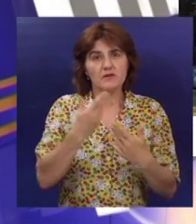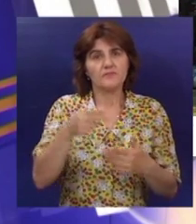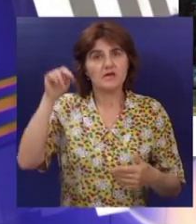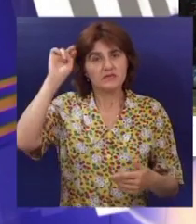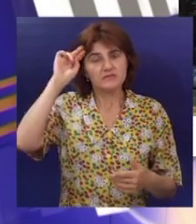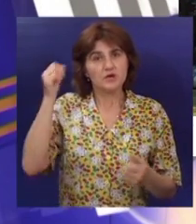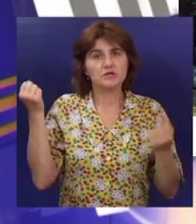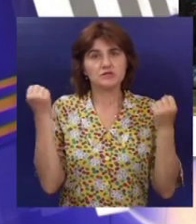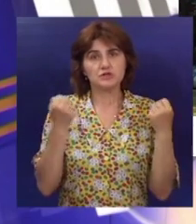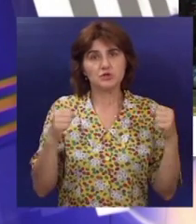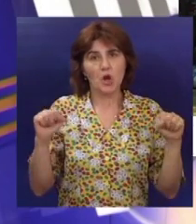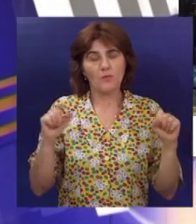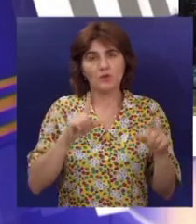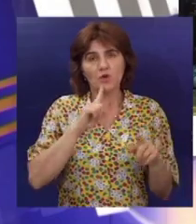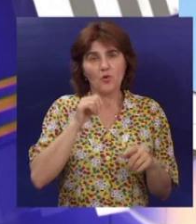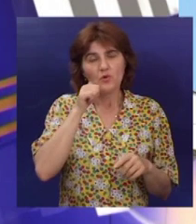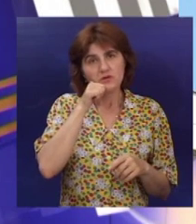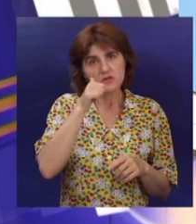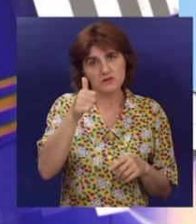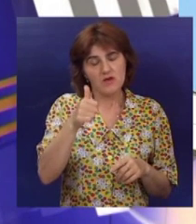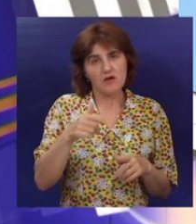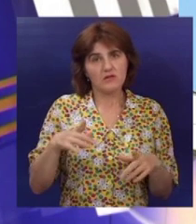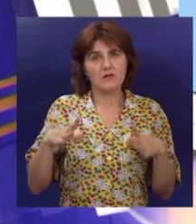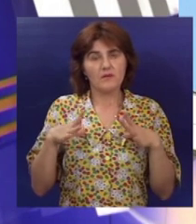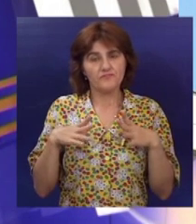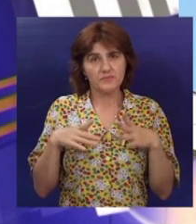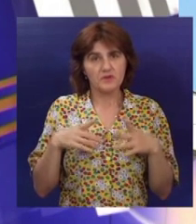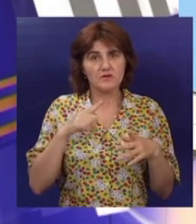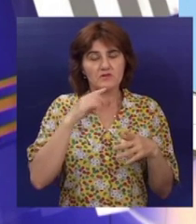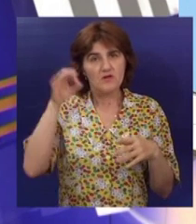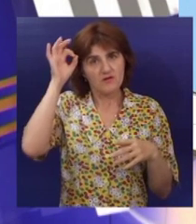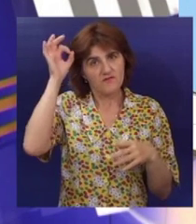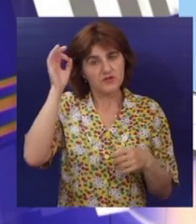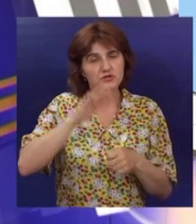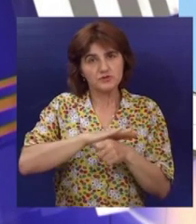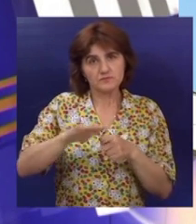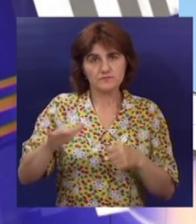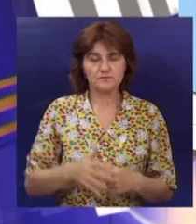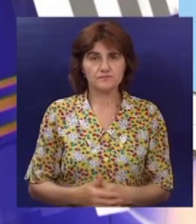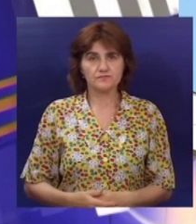venci na spomenik Sloboda, koji je simbol narodno-oslobodilačkog